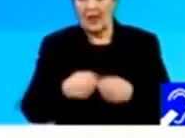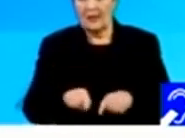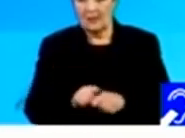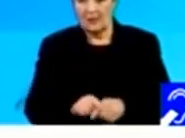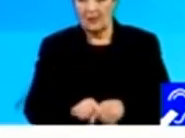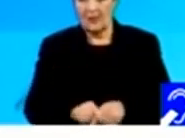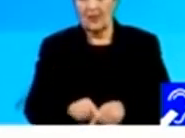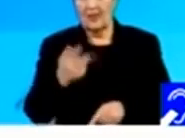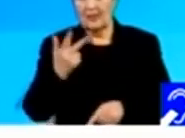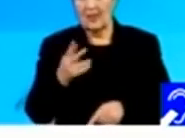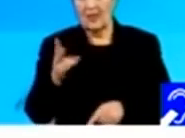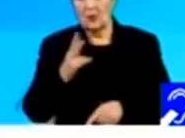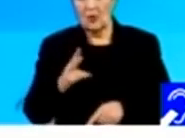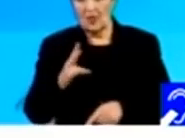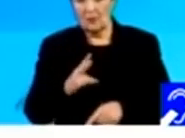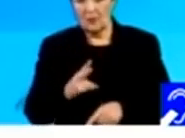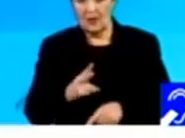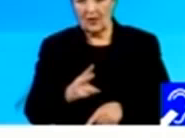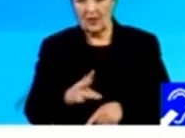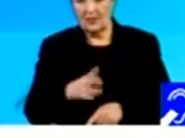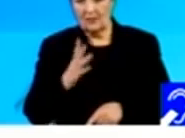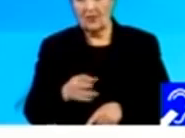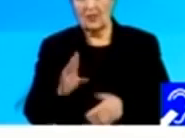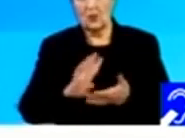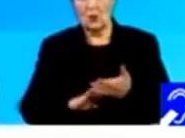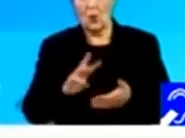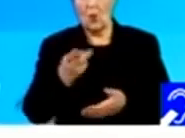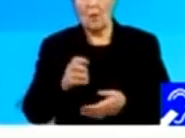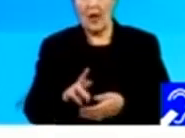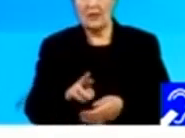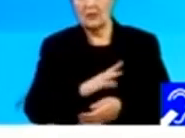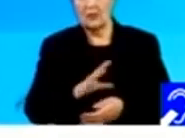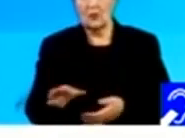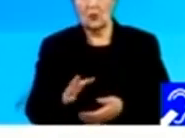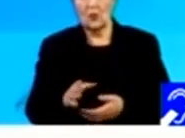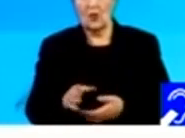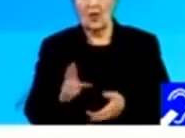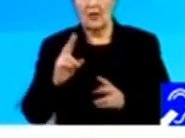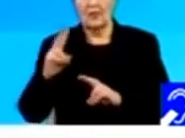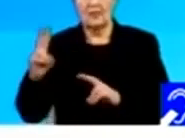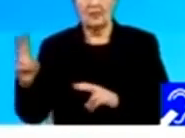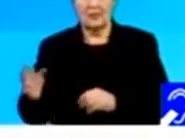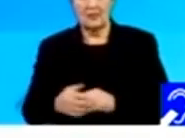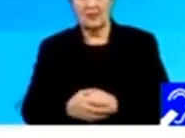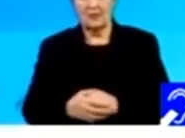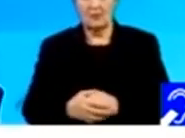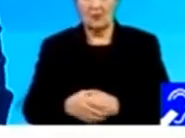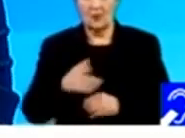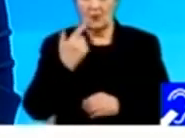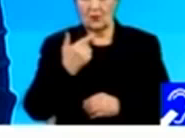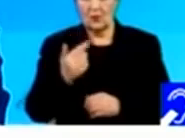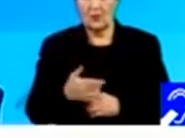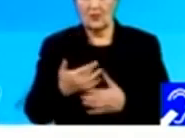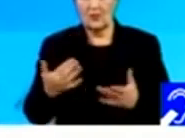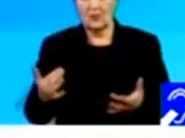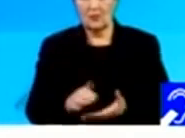3 noiembrie să nu ne se întâmple că este un 7 noiembrie, iar 9 mai să nu dansăm cu catiușa și cu hrișcă, cum spuneți dumneavoastră, și așa